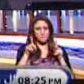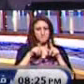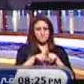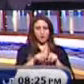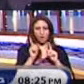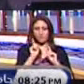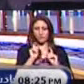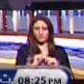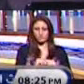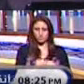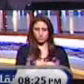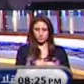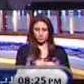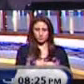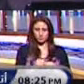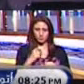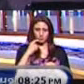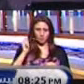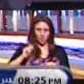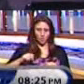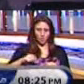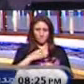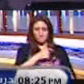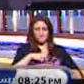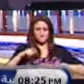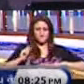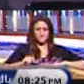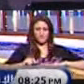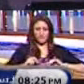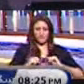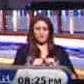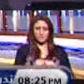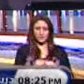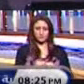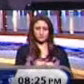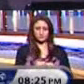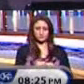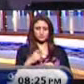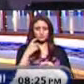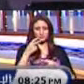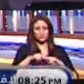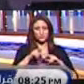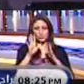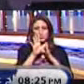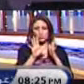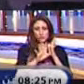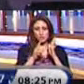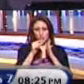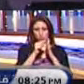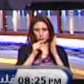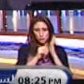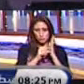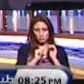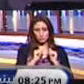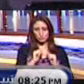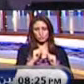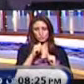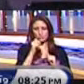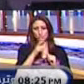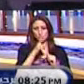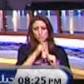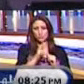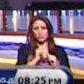وانتهى التقرير إلى أن الحكم الصادر بمحكمة القضاء الإداري حل محل المشرع الدستوري وغير قصد واضع الدستور